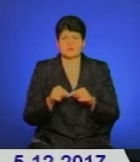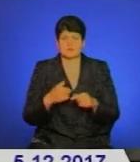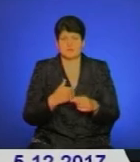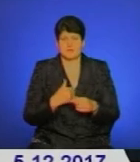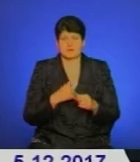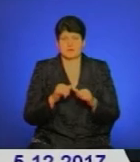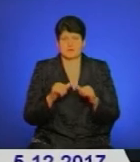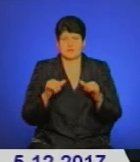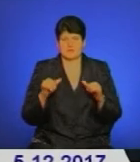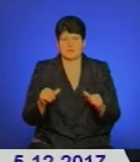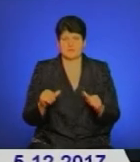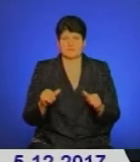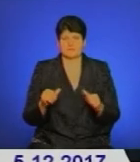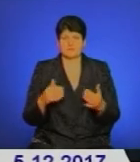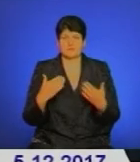іменно комунікацію з